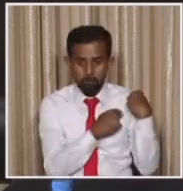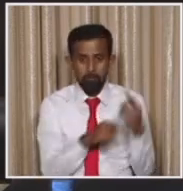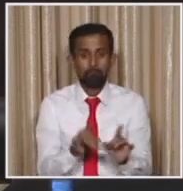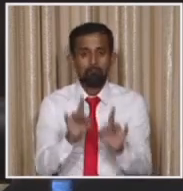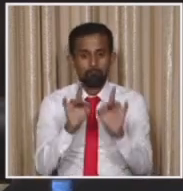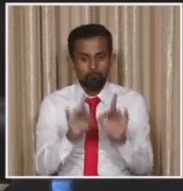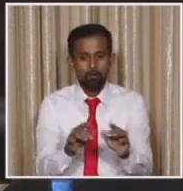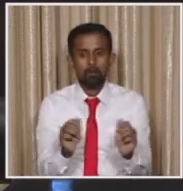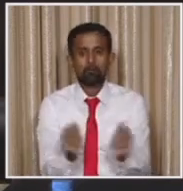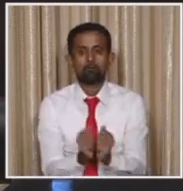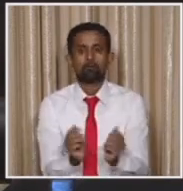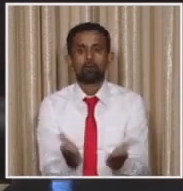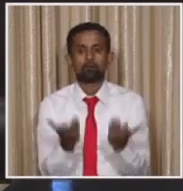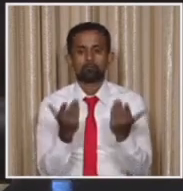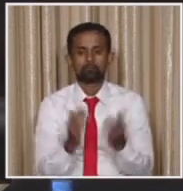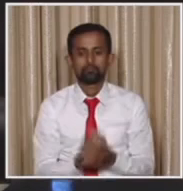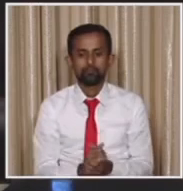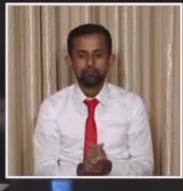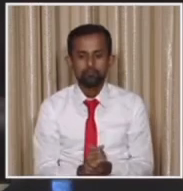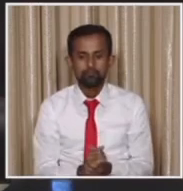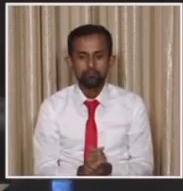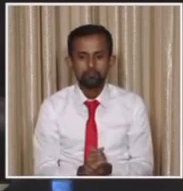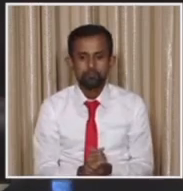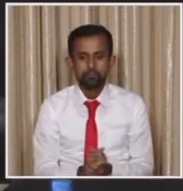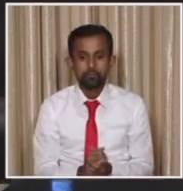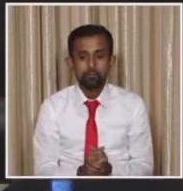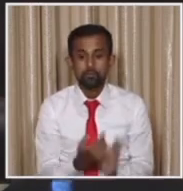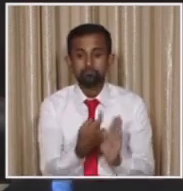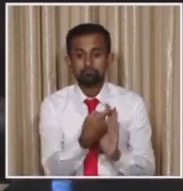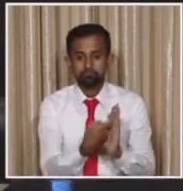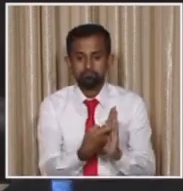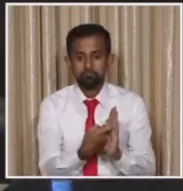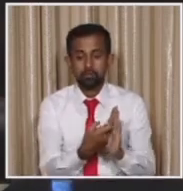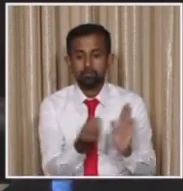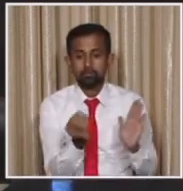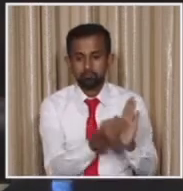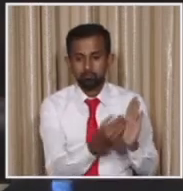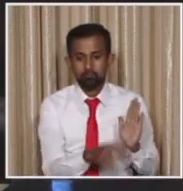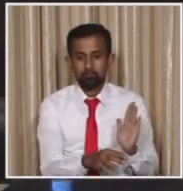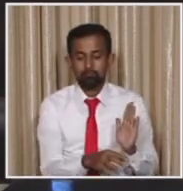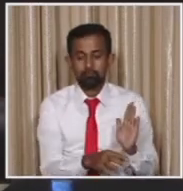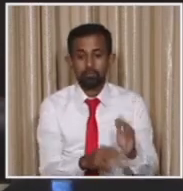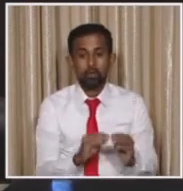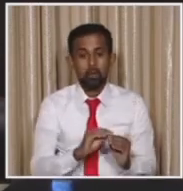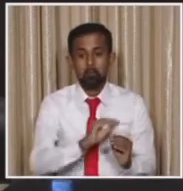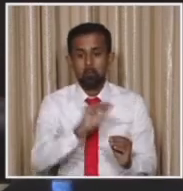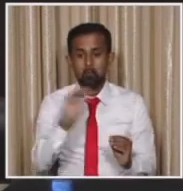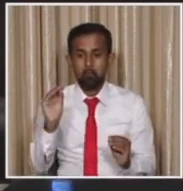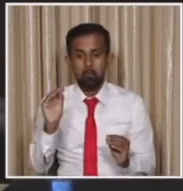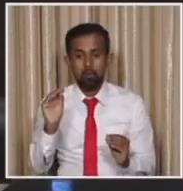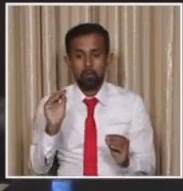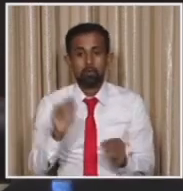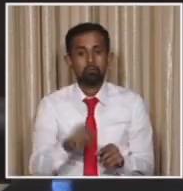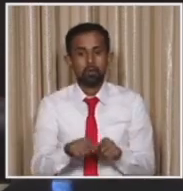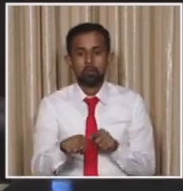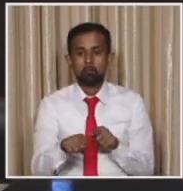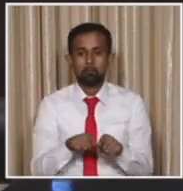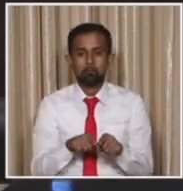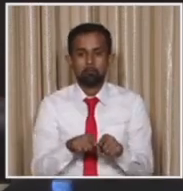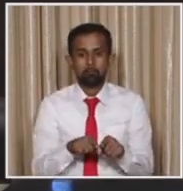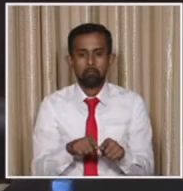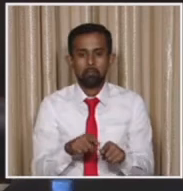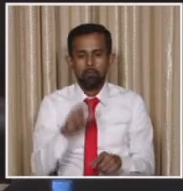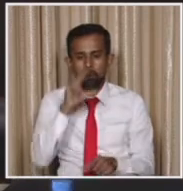ආකාරයෙන් ක්‍රියාත්මක වෙන්න ඕනේ කියලා. ඒ රෙකමෙන්ඩේෂන් එකක් හැටියට දීලා තියෙනවා මින් මතුව මේ විදියට